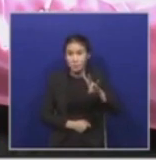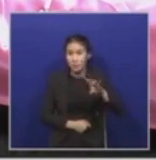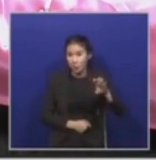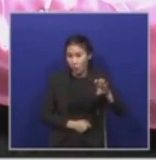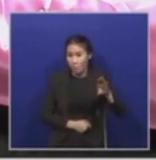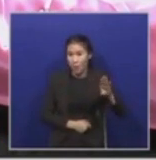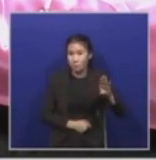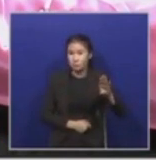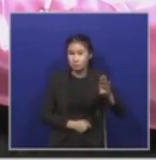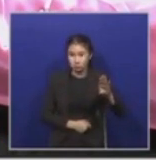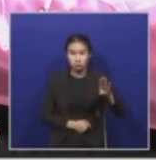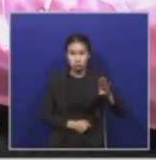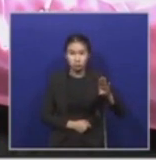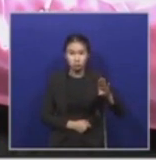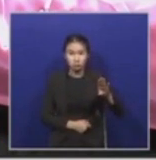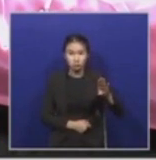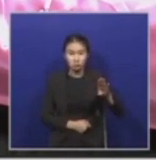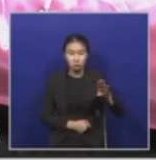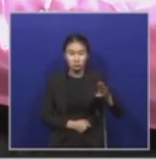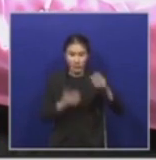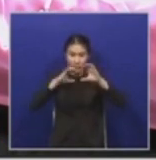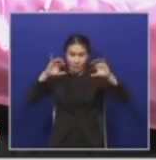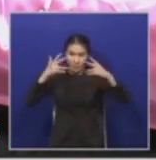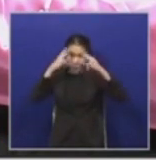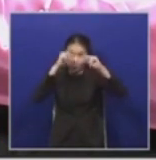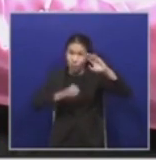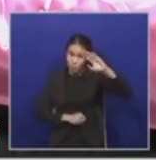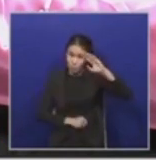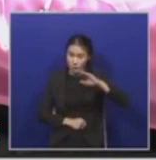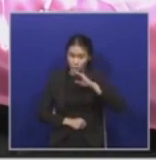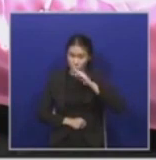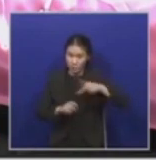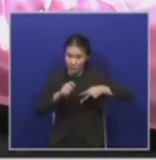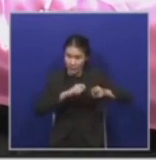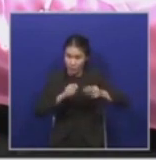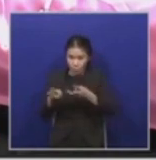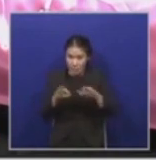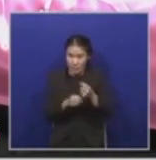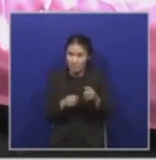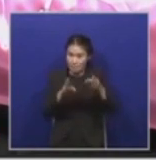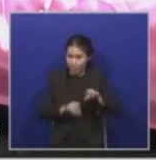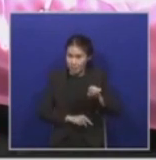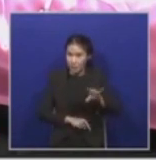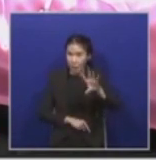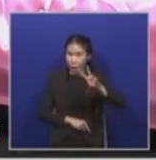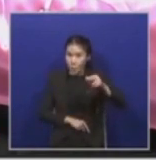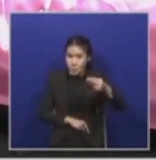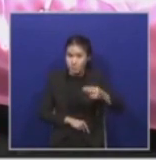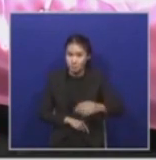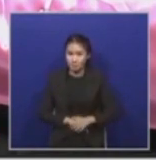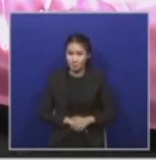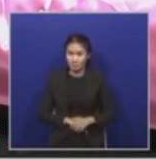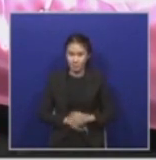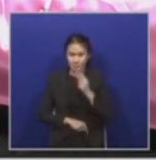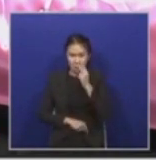60,700 บาทครับพี่น้องที่เคารพครับนี่คือรัฐบาลพลเอกประยุทธ์นะฮะเวลาเขาตัดงบเขาตัดกับวิธีการแบบนี้มาดูกระทรว